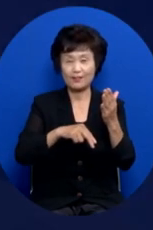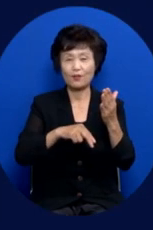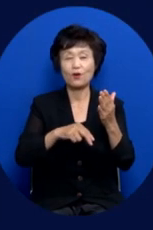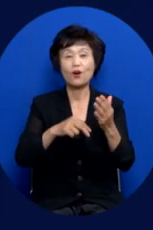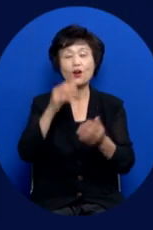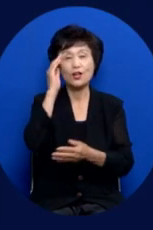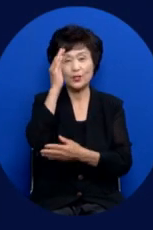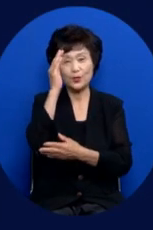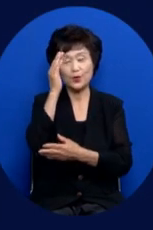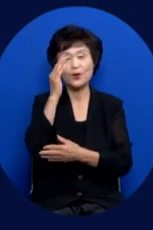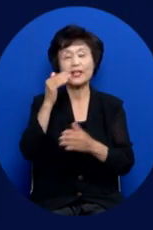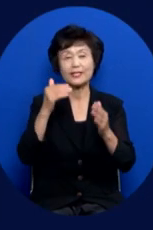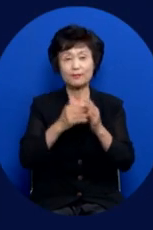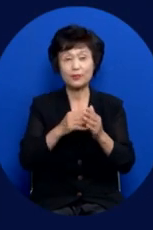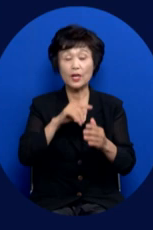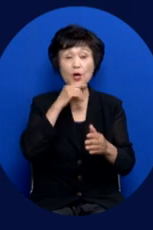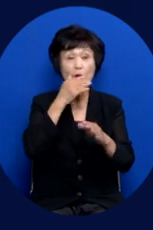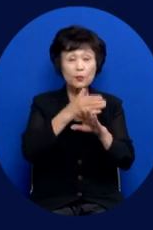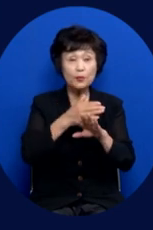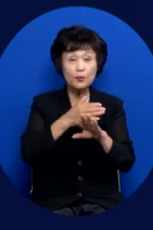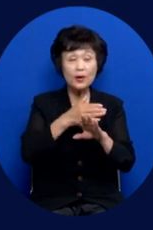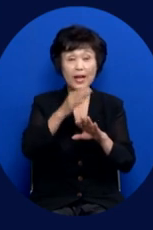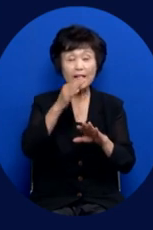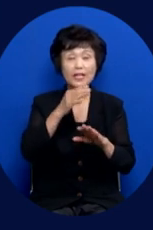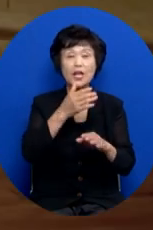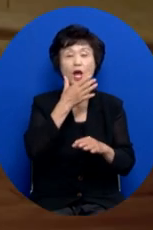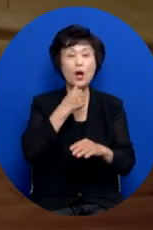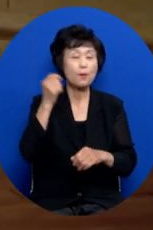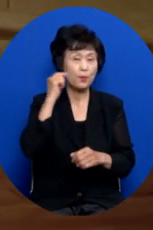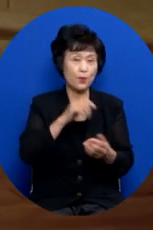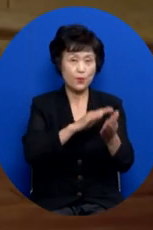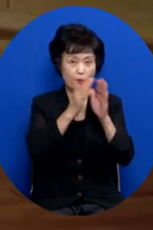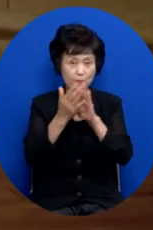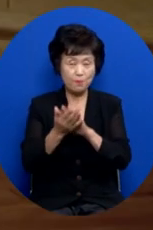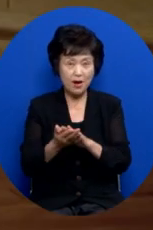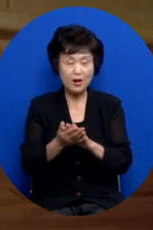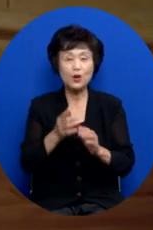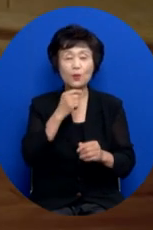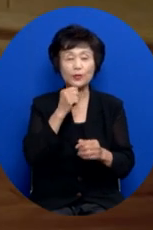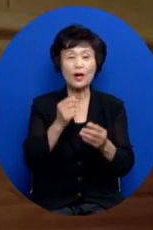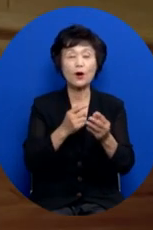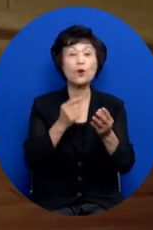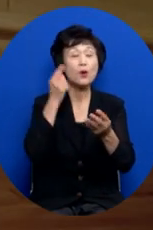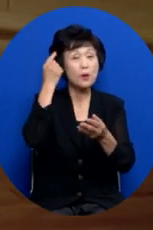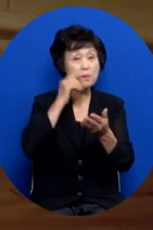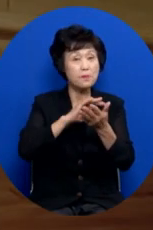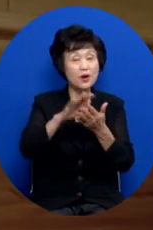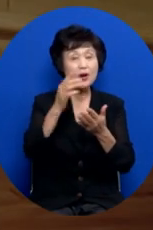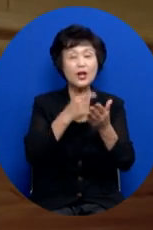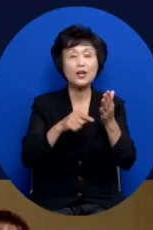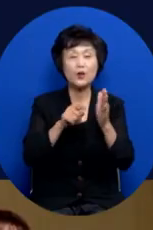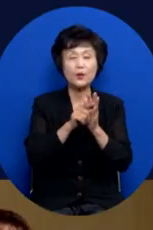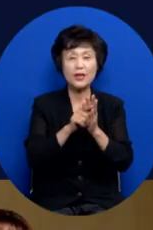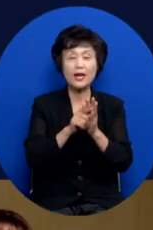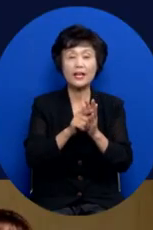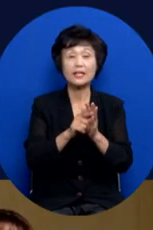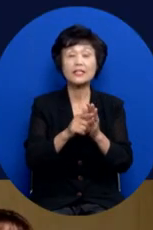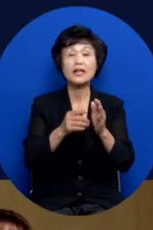이어 북한 보겸화와 한반도 보겸 통일을 염원하는 휴전협정 70주년 기념 기도문을 낭독했습니다